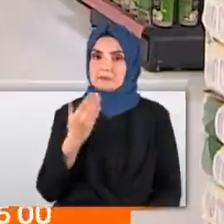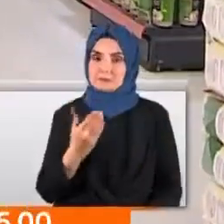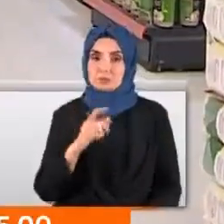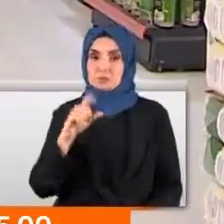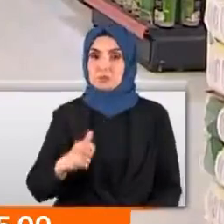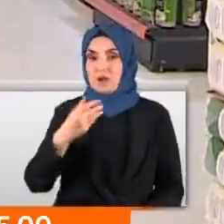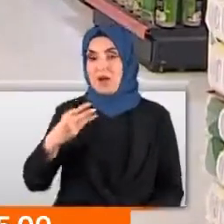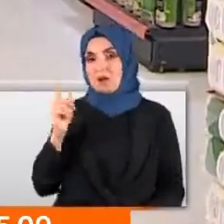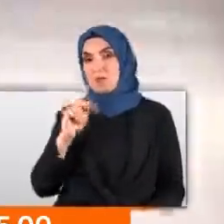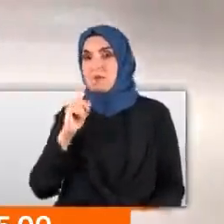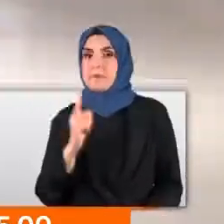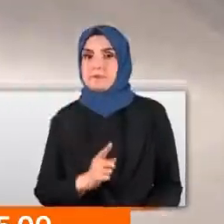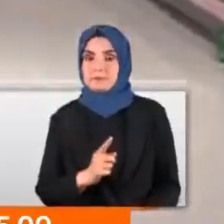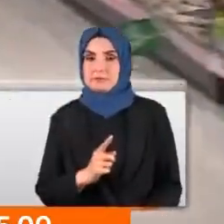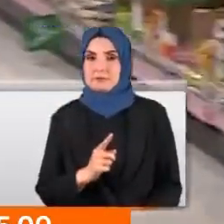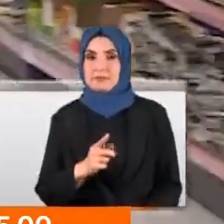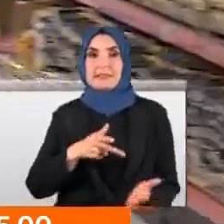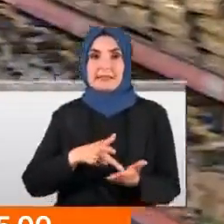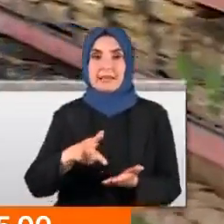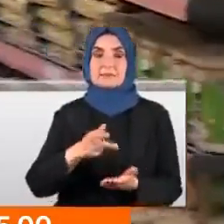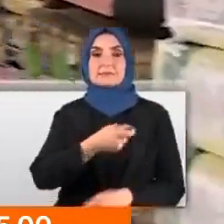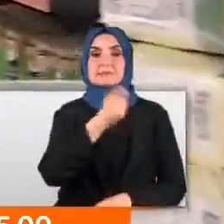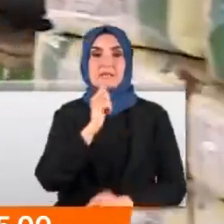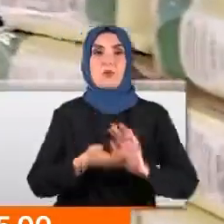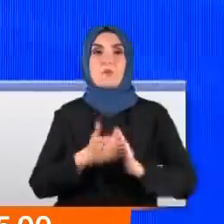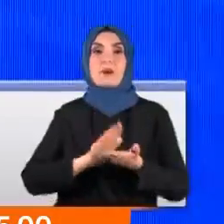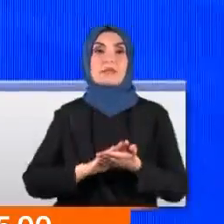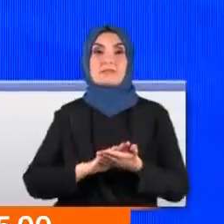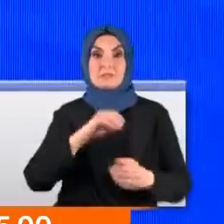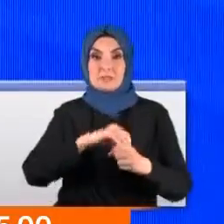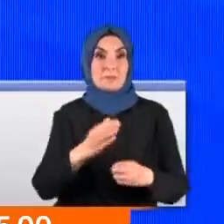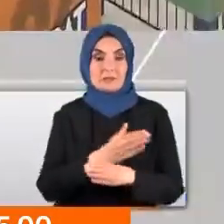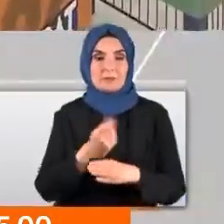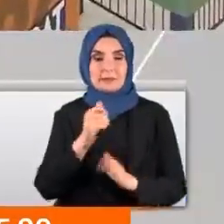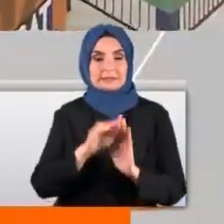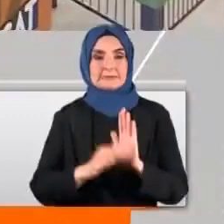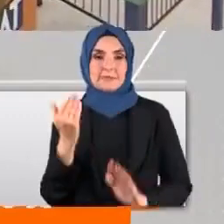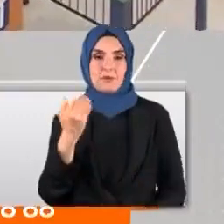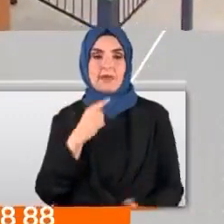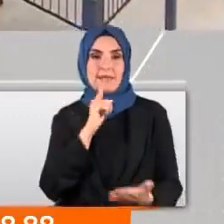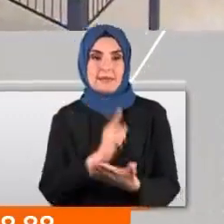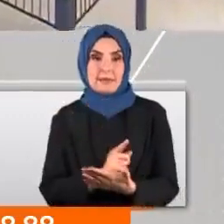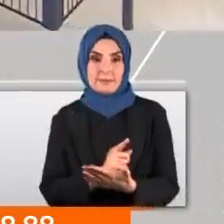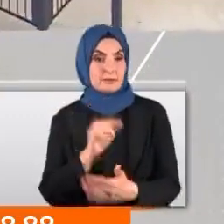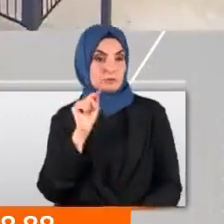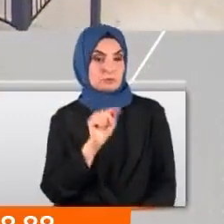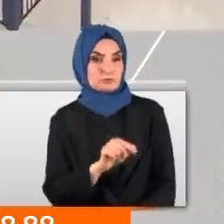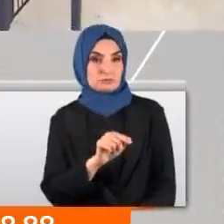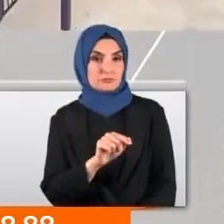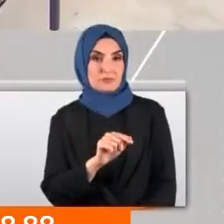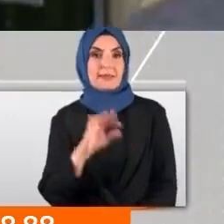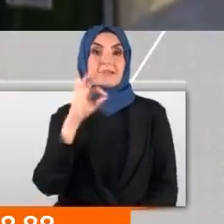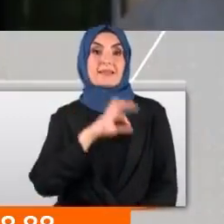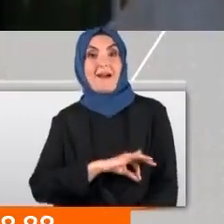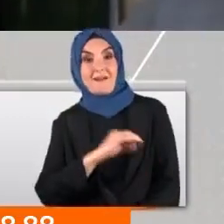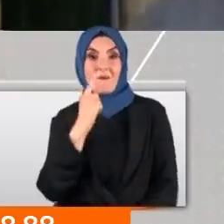Erdoğan talimat verdi. Tarım Kredi Kooperatif ürünlerinde indirim yolda. Talimatımız şu: sen kar amacıyla